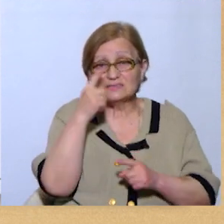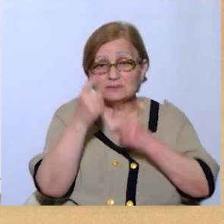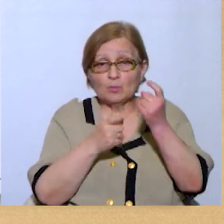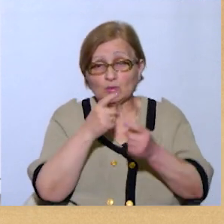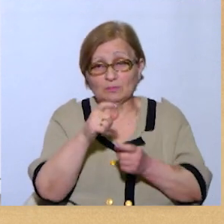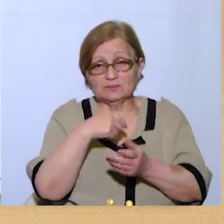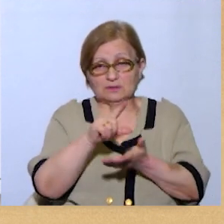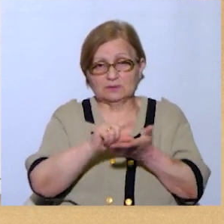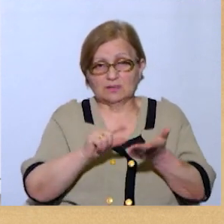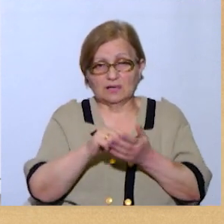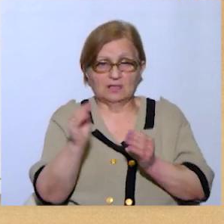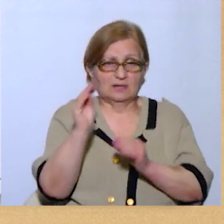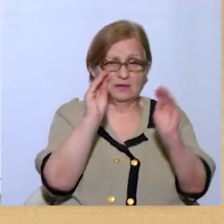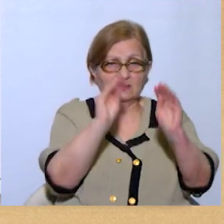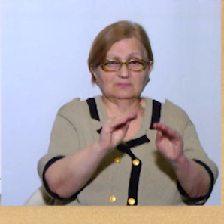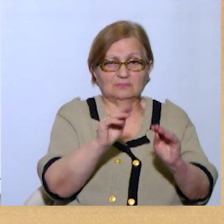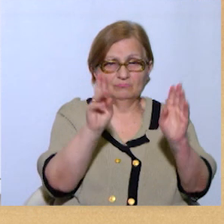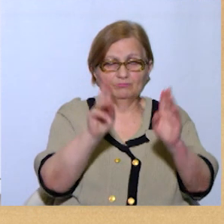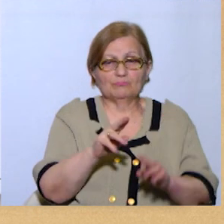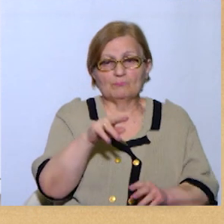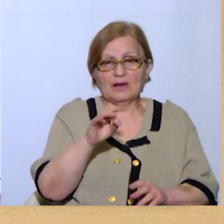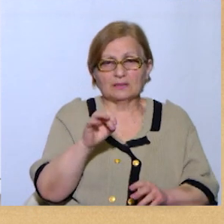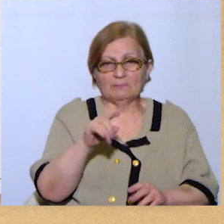ახლა p და q პარამეტრების საშუალებით, რომ